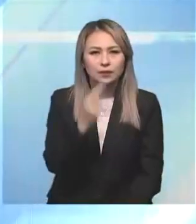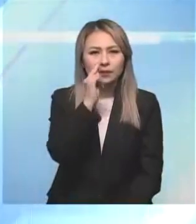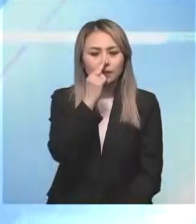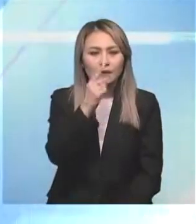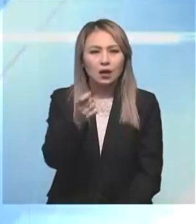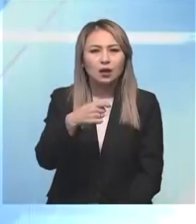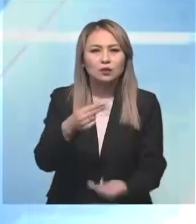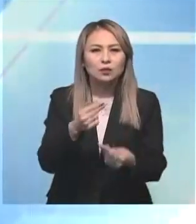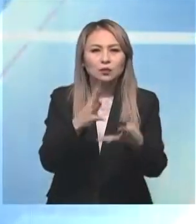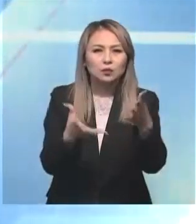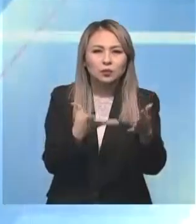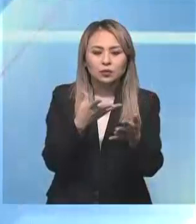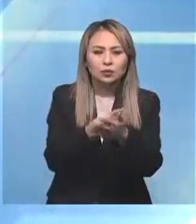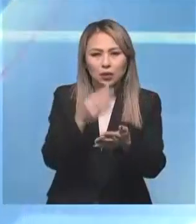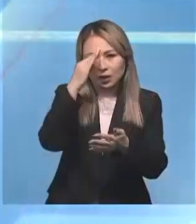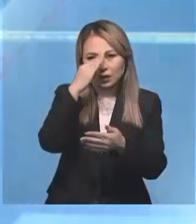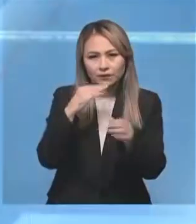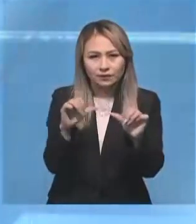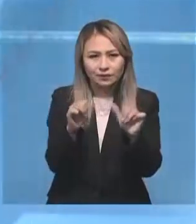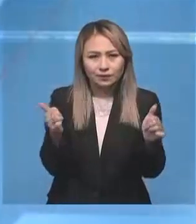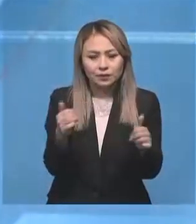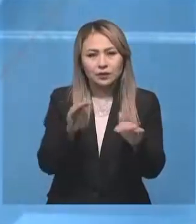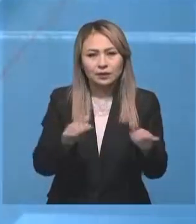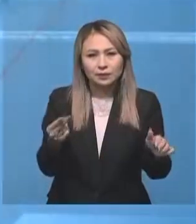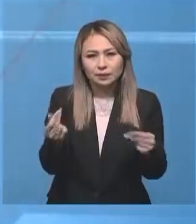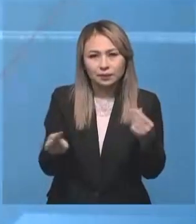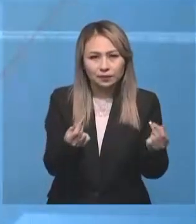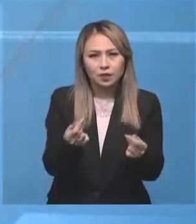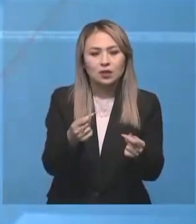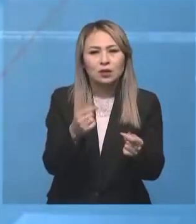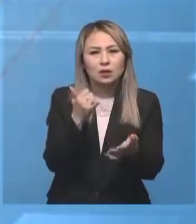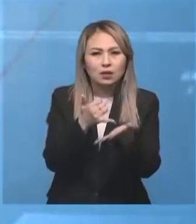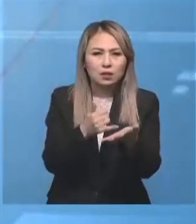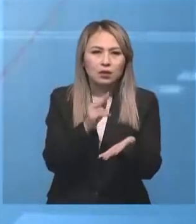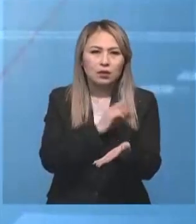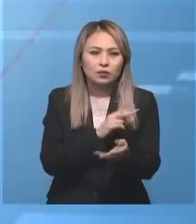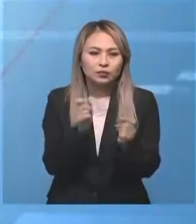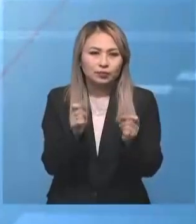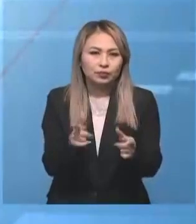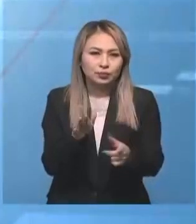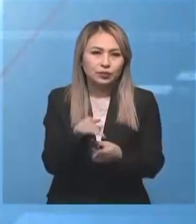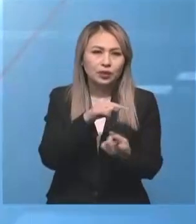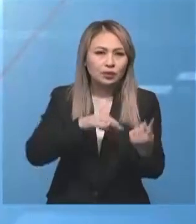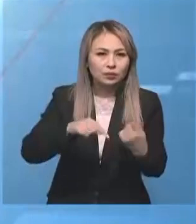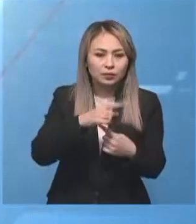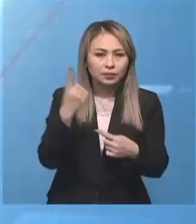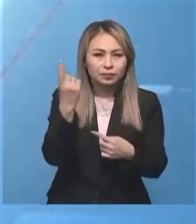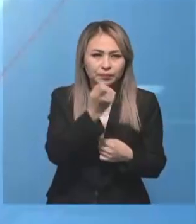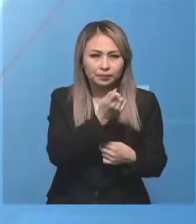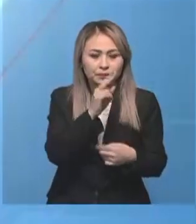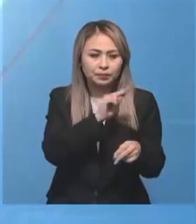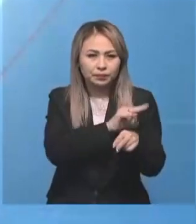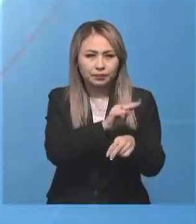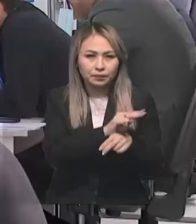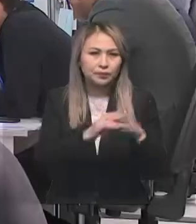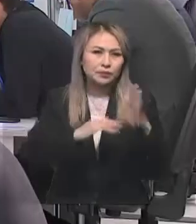Шымкентте алимент төлеуден жалтарған әкелер дәнекерлеуші механик инженер болып жұмысқа орналасады. Кәсіпкерлер оларды бір апта бойы